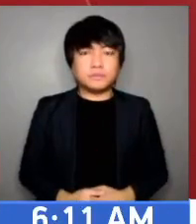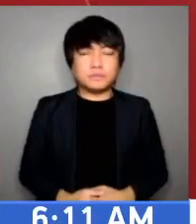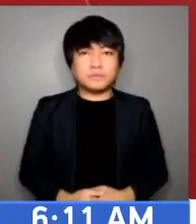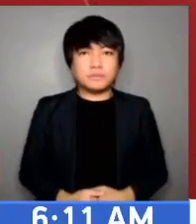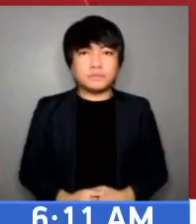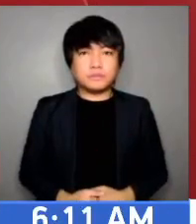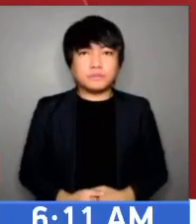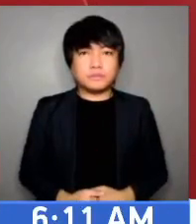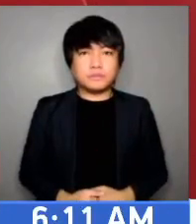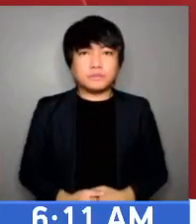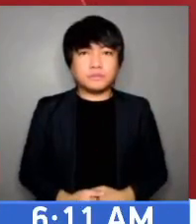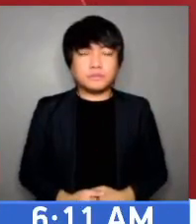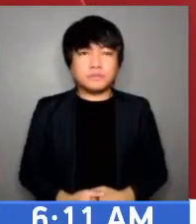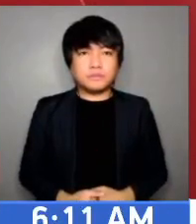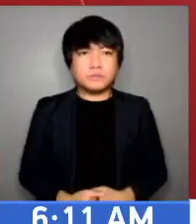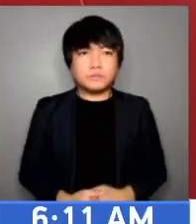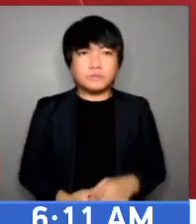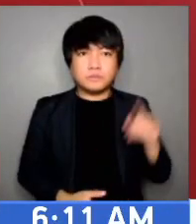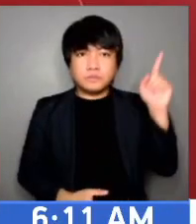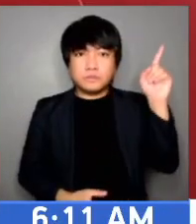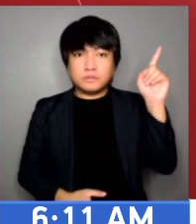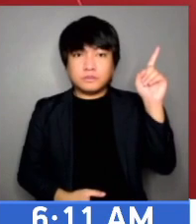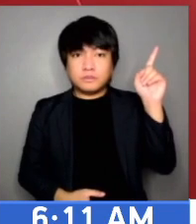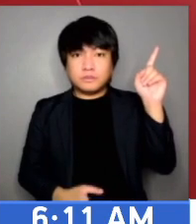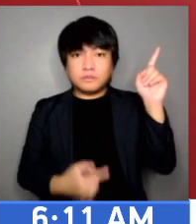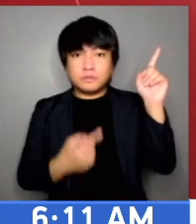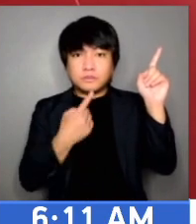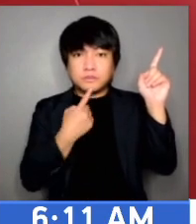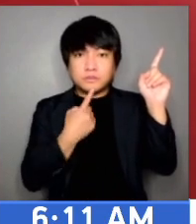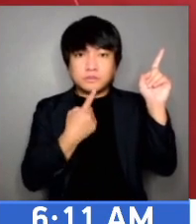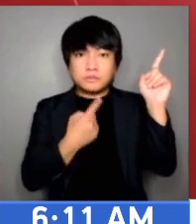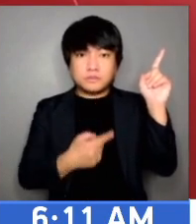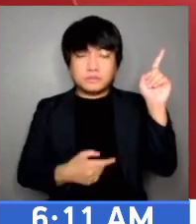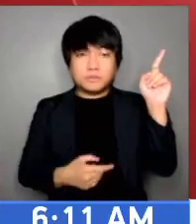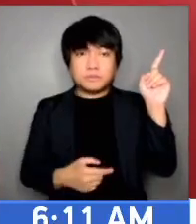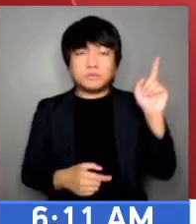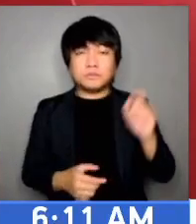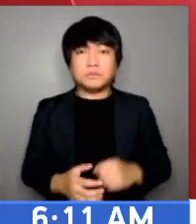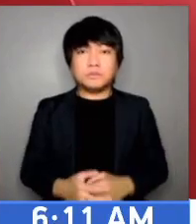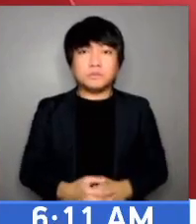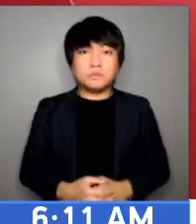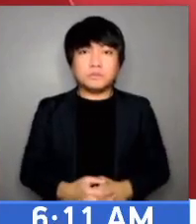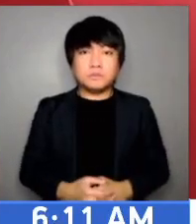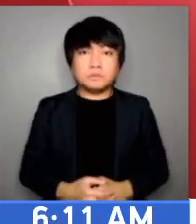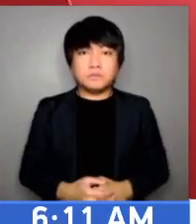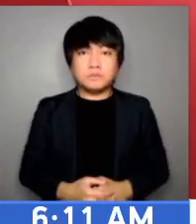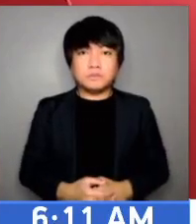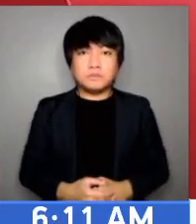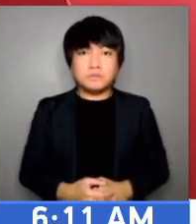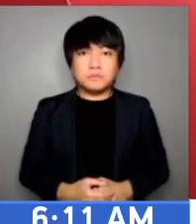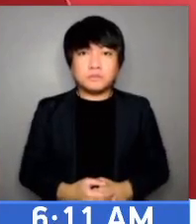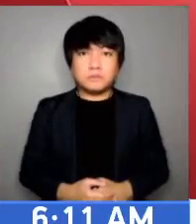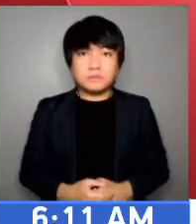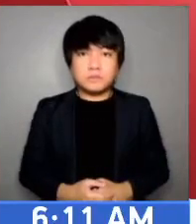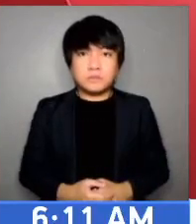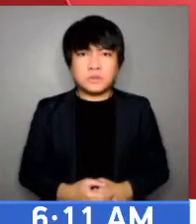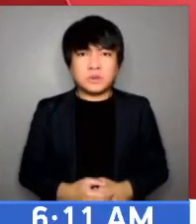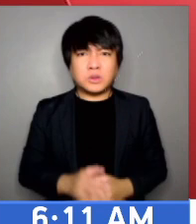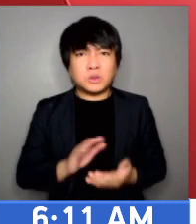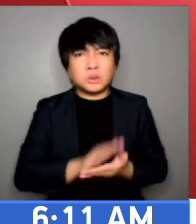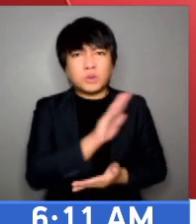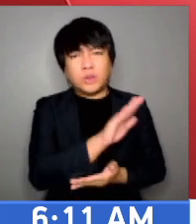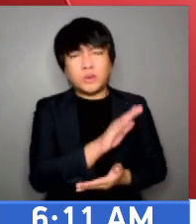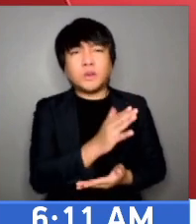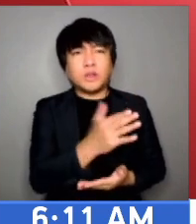Paobrada sa storya, basta tagaan niya lang ako sa ebidensya. Yeah. Kung hindi ka guilty, nga ka panagot. Pagda yun, kung hindi